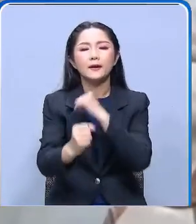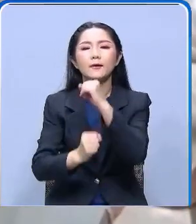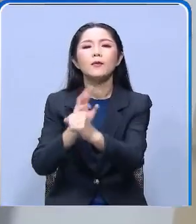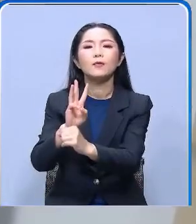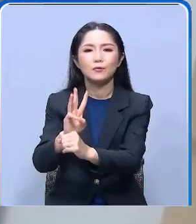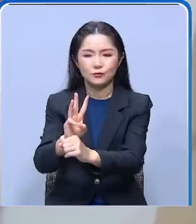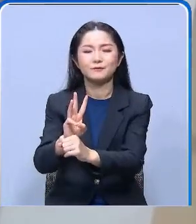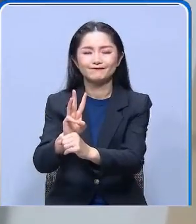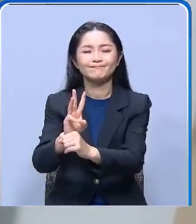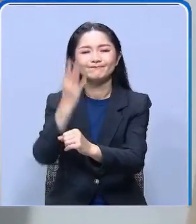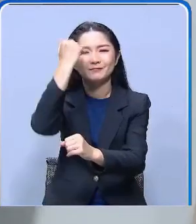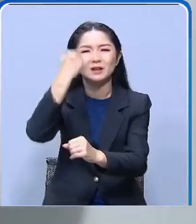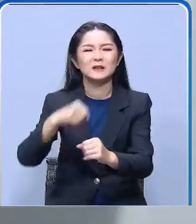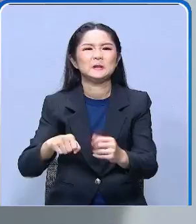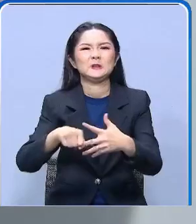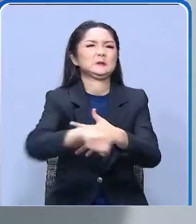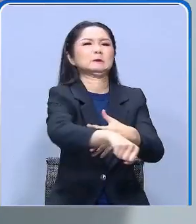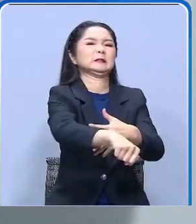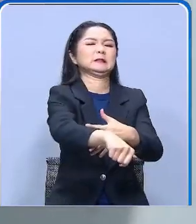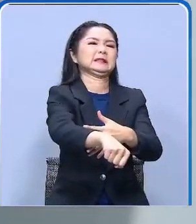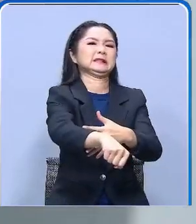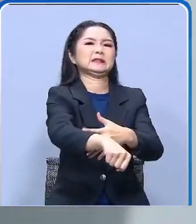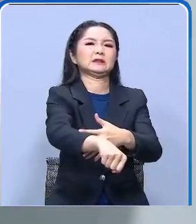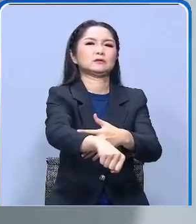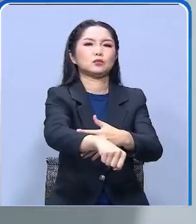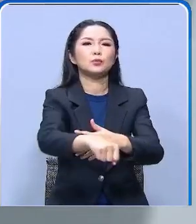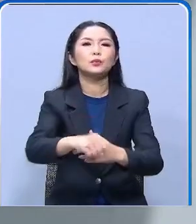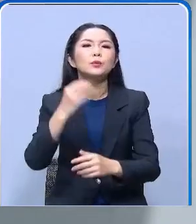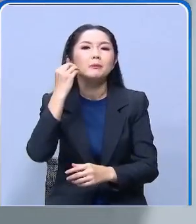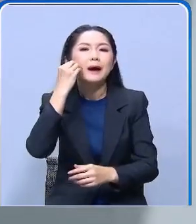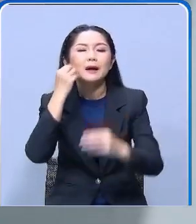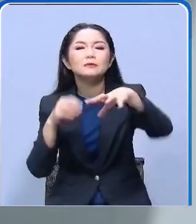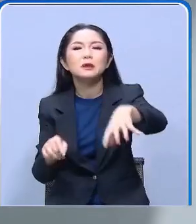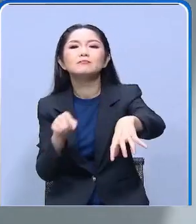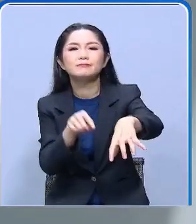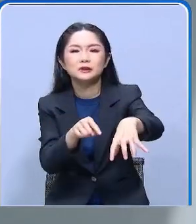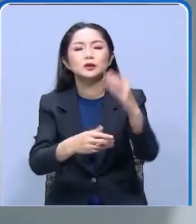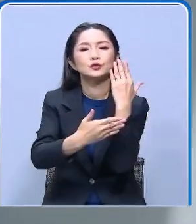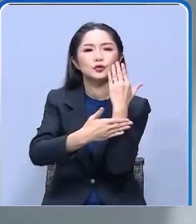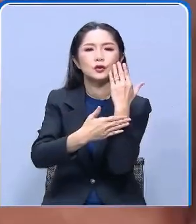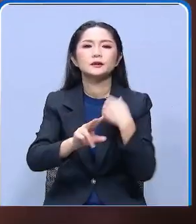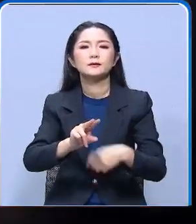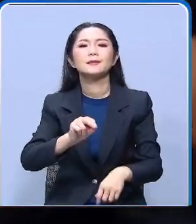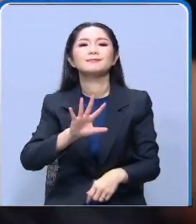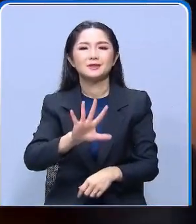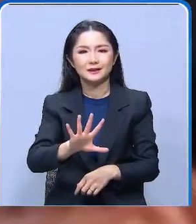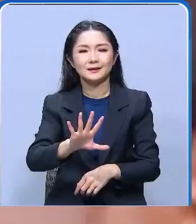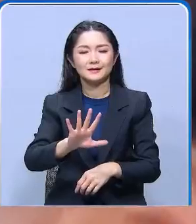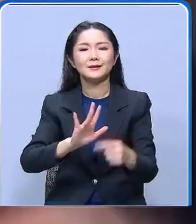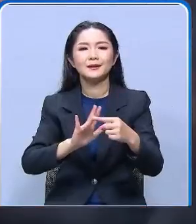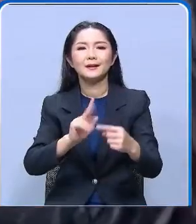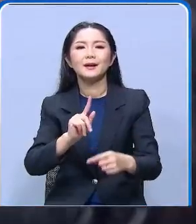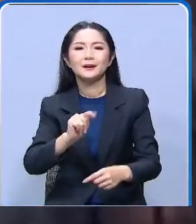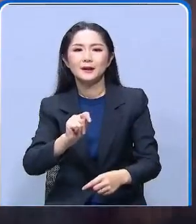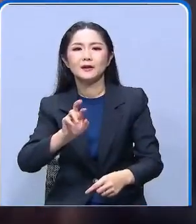ใกล้กับข้อศอกติดอยู่กับตะแกรงเหล็กของรั้วบ้านหลังหนึ่งครับอยู่ในซอยสุขสวัสดิ์35เขตราชบุรณะกรุงเทพมหาน